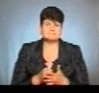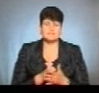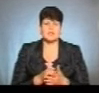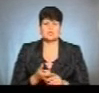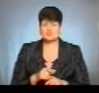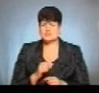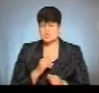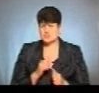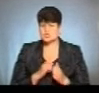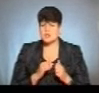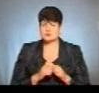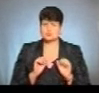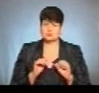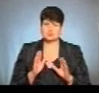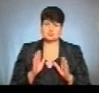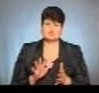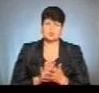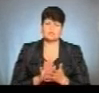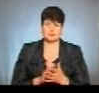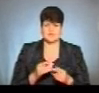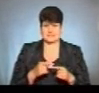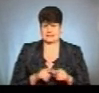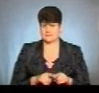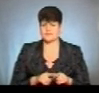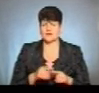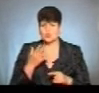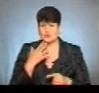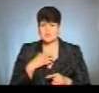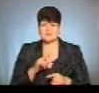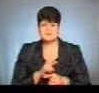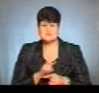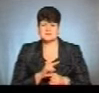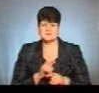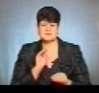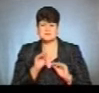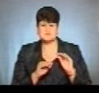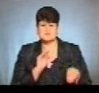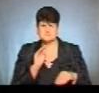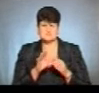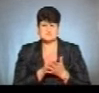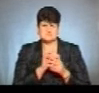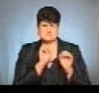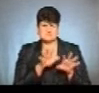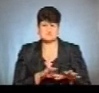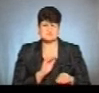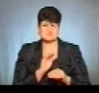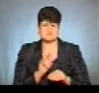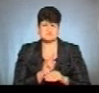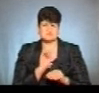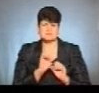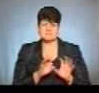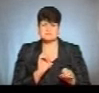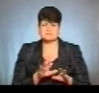дуже часто можуть застосовуватися брудні технології, коли просто обріхують кандидата, і відповідно,